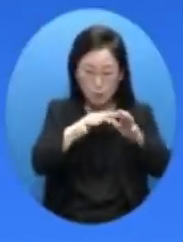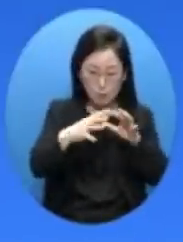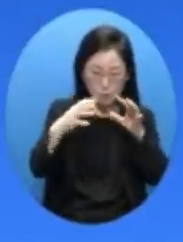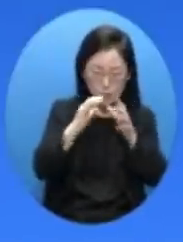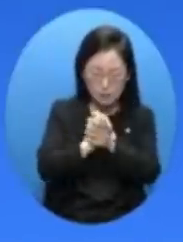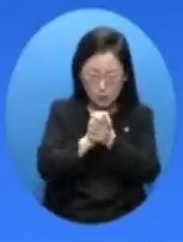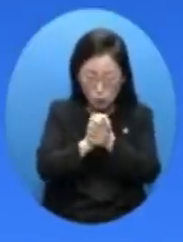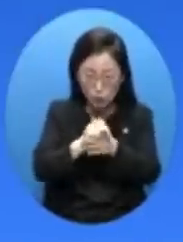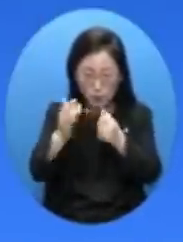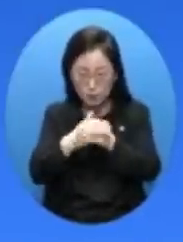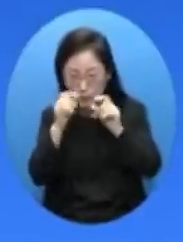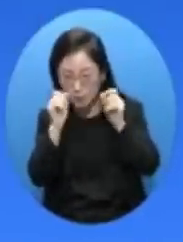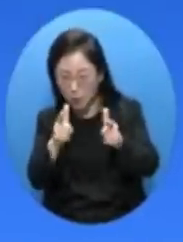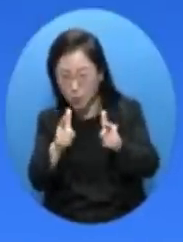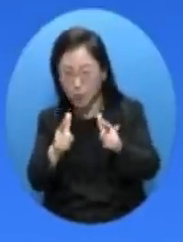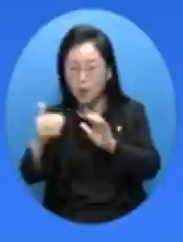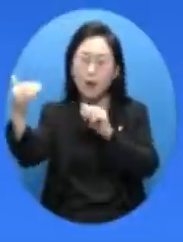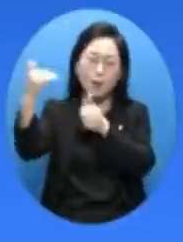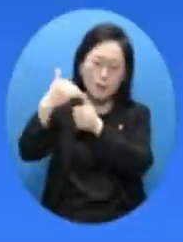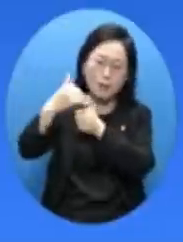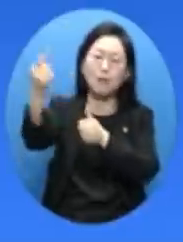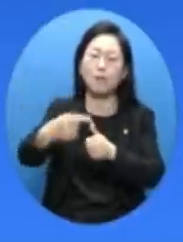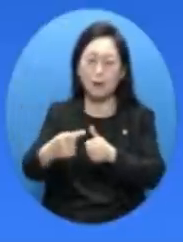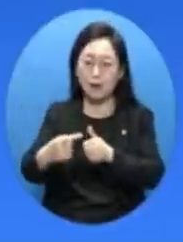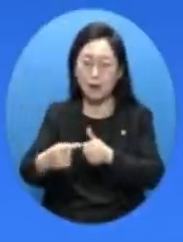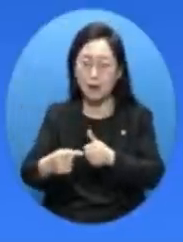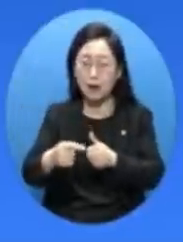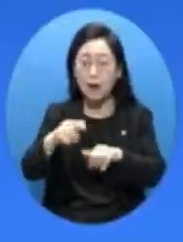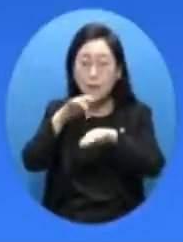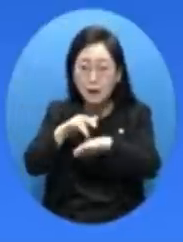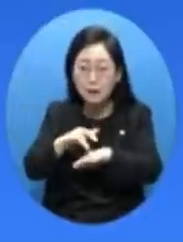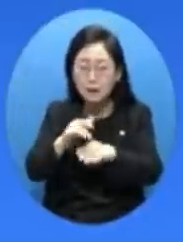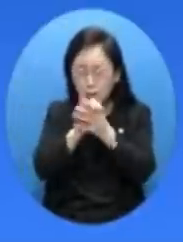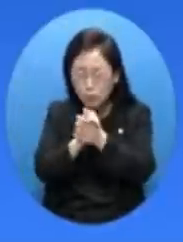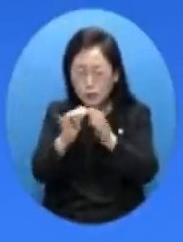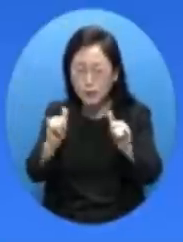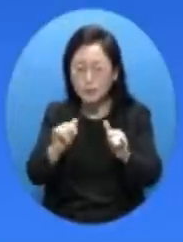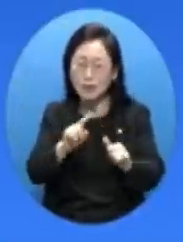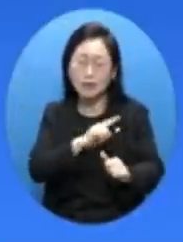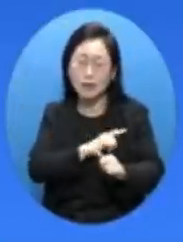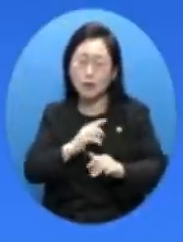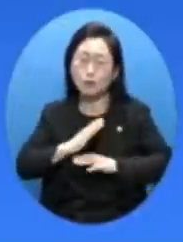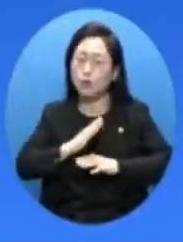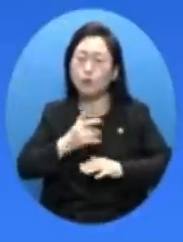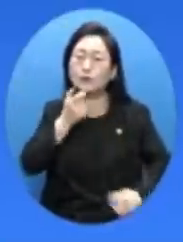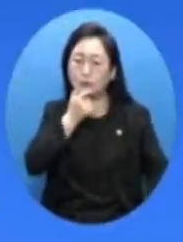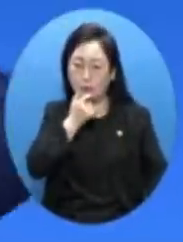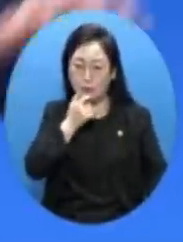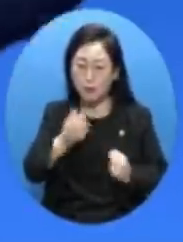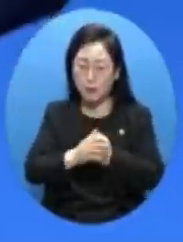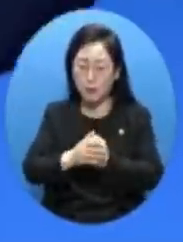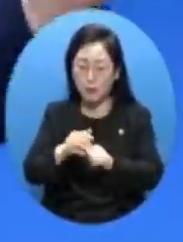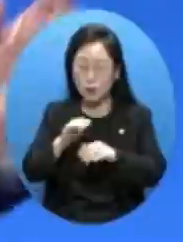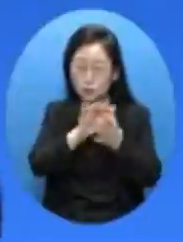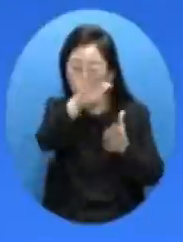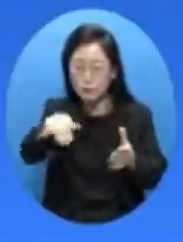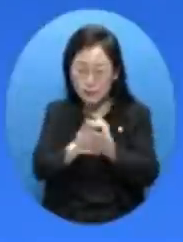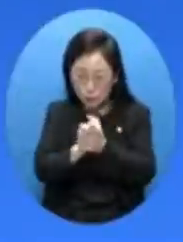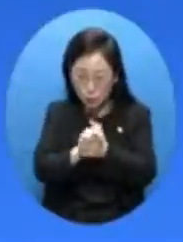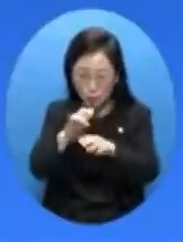온 것입니다. 마귀는 기도하는 사람을 제일 무서워합니다. 제일 싫어합니다. 그래서 우리가 기도할 때 마귀는 쫓겨나가는